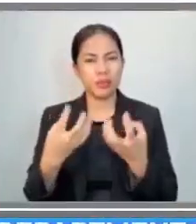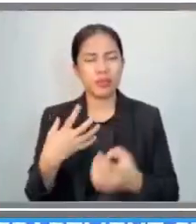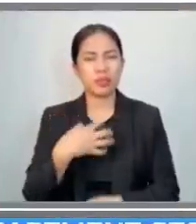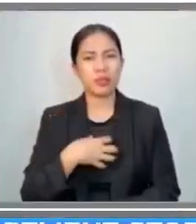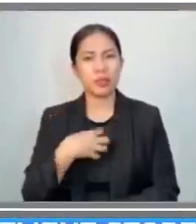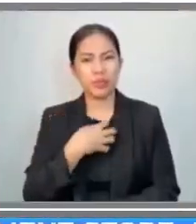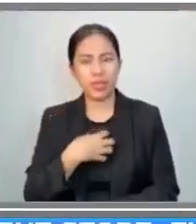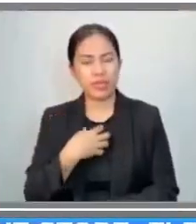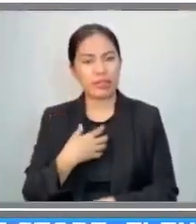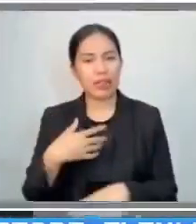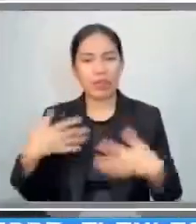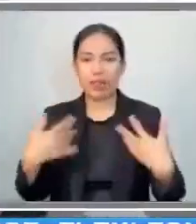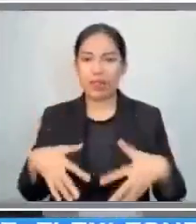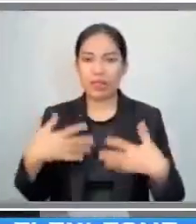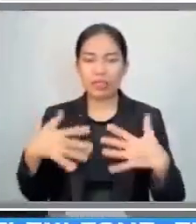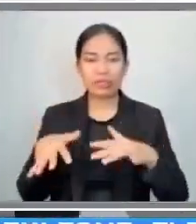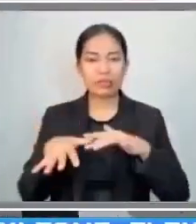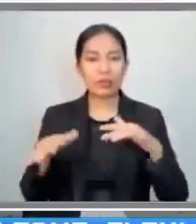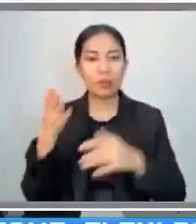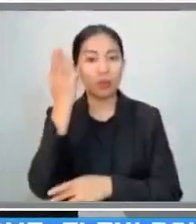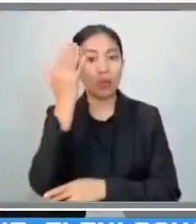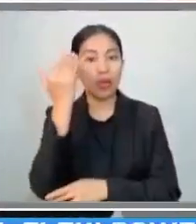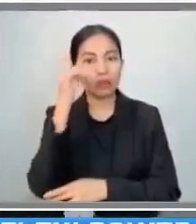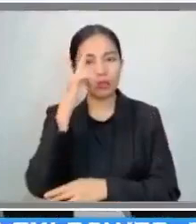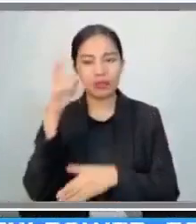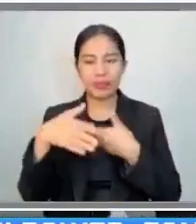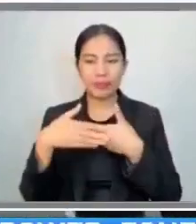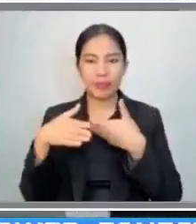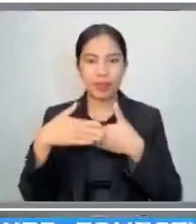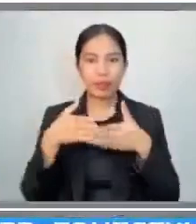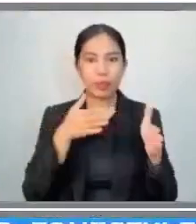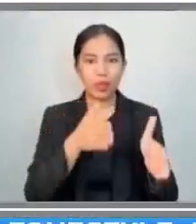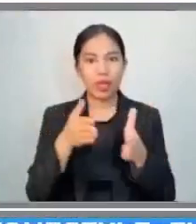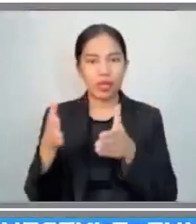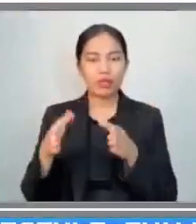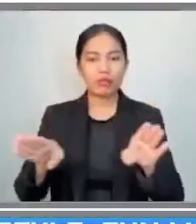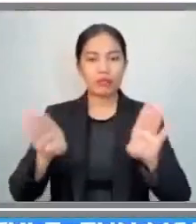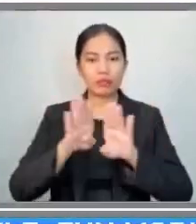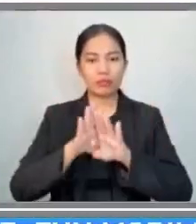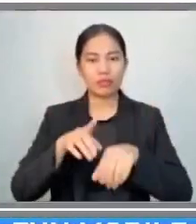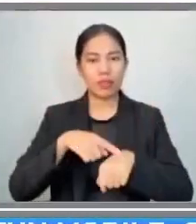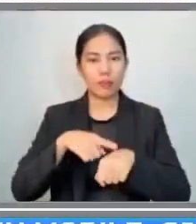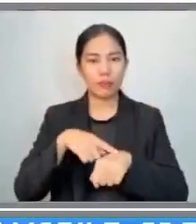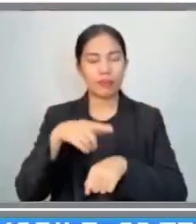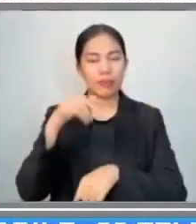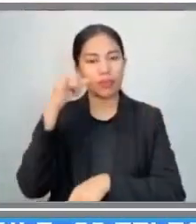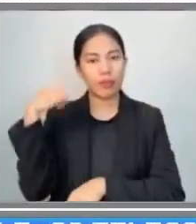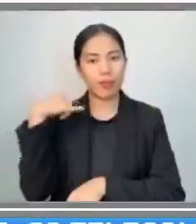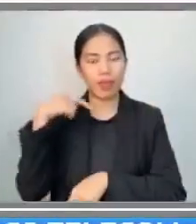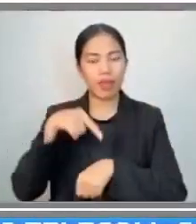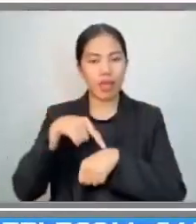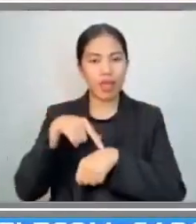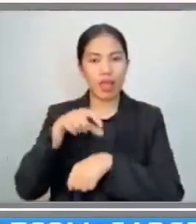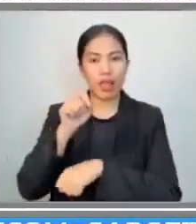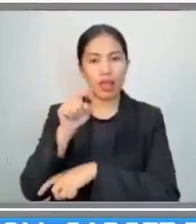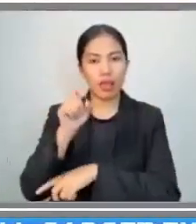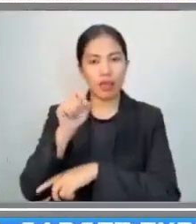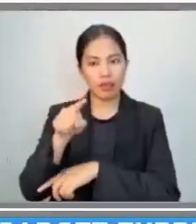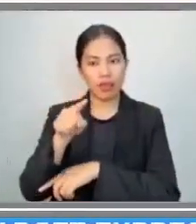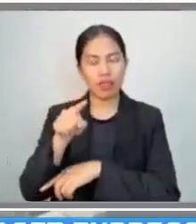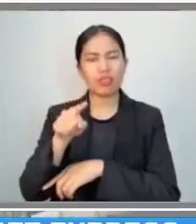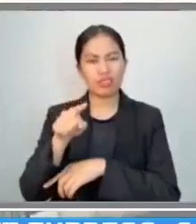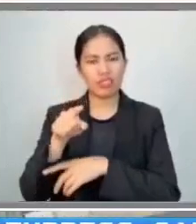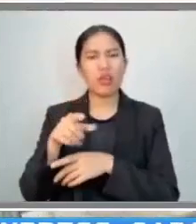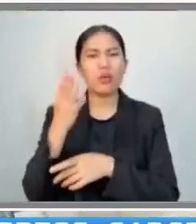dahil po yan sa pagsasara ng ilang kalapit na kalsada mula po 11 kagabi pa yan bilang bahagi nga ho ng paghahanda sa pagunita sa bonfacio